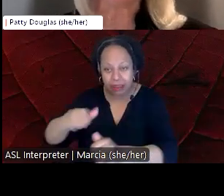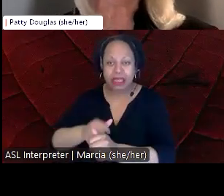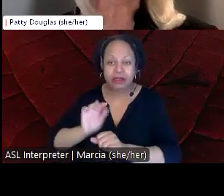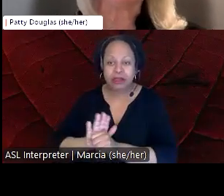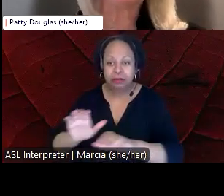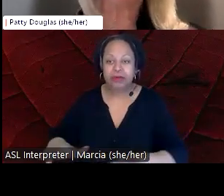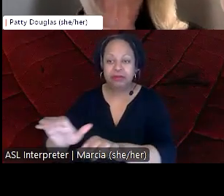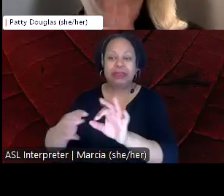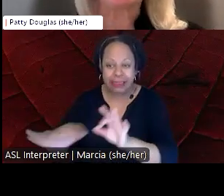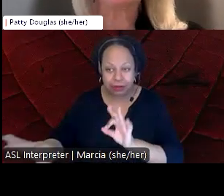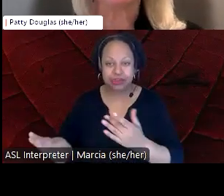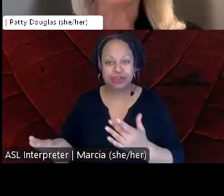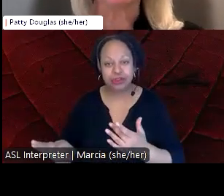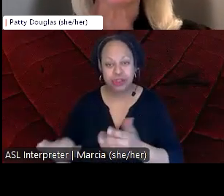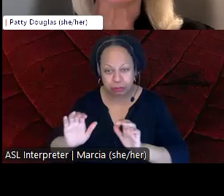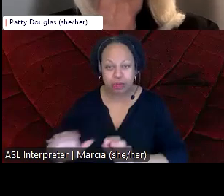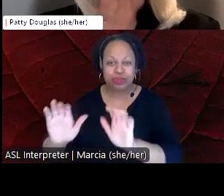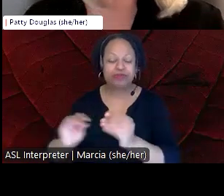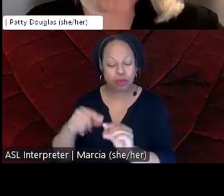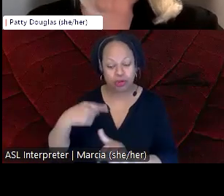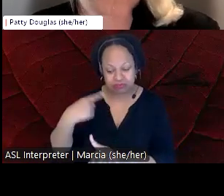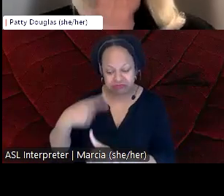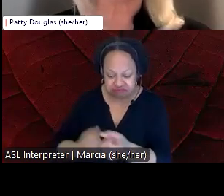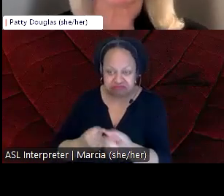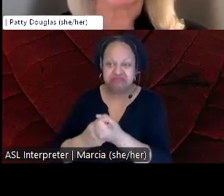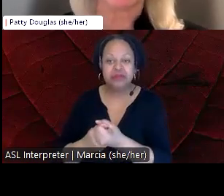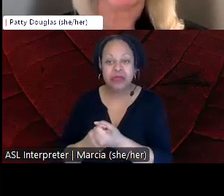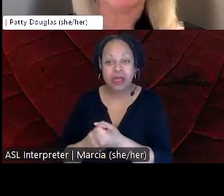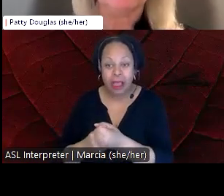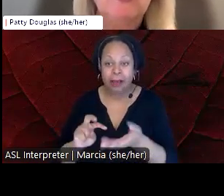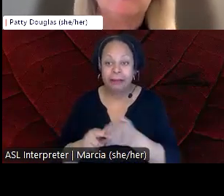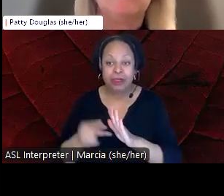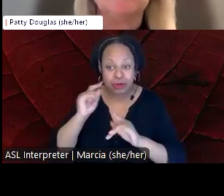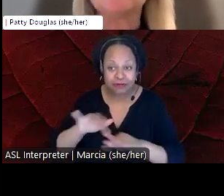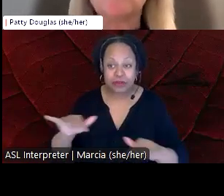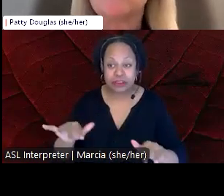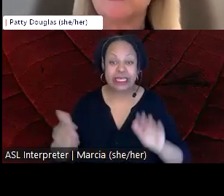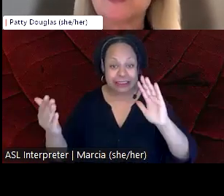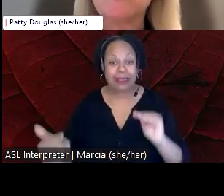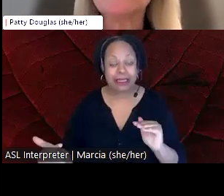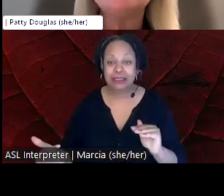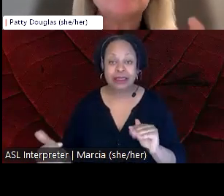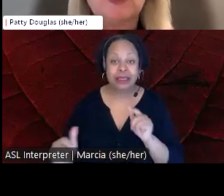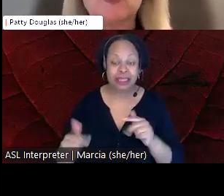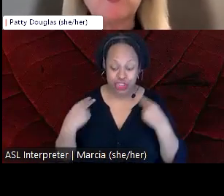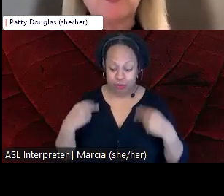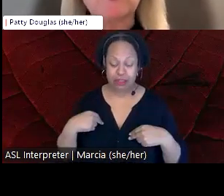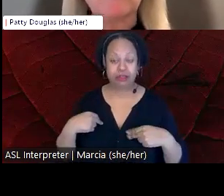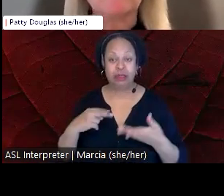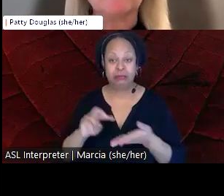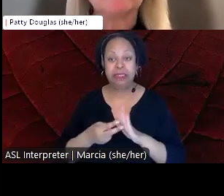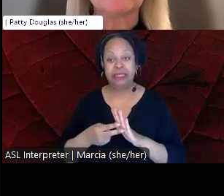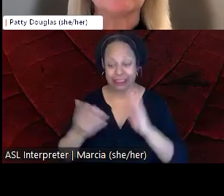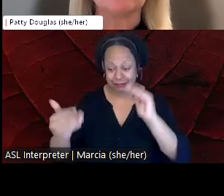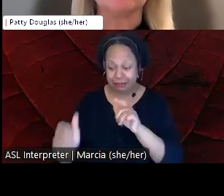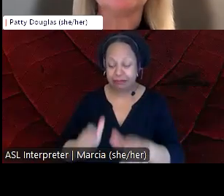que la neurodiversité est un élément attendu de l'expérience humaine et il faut s'attendre à voir des personnes